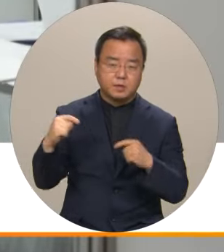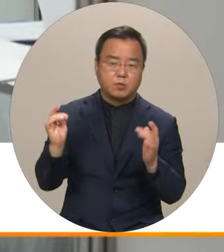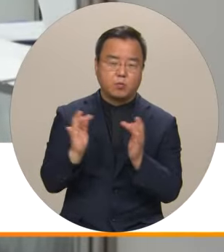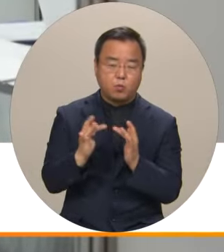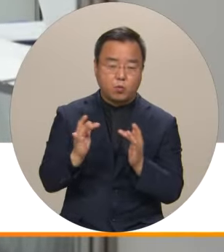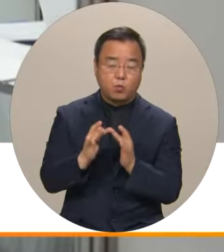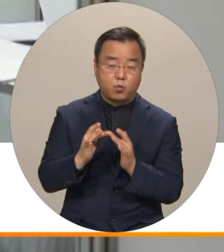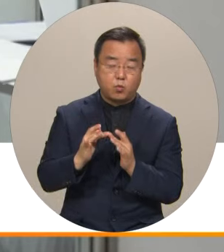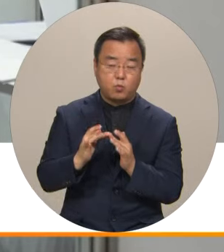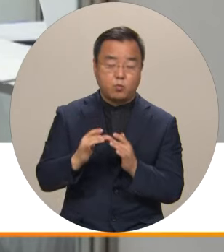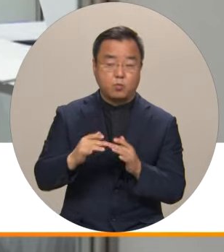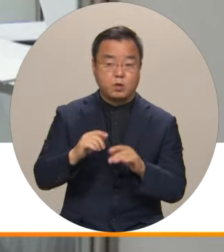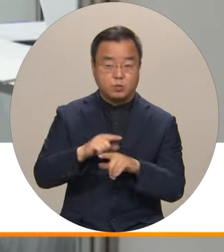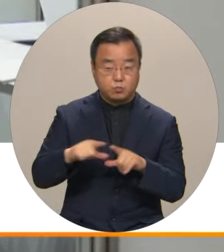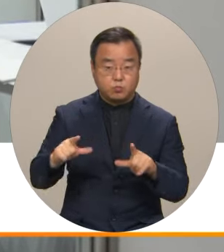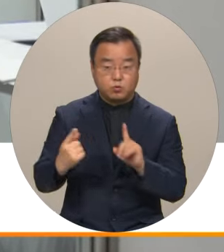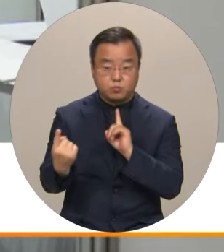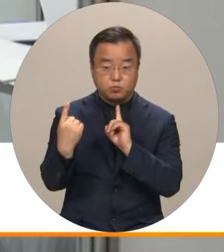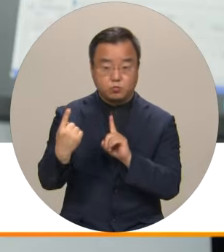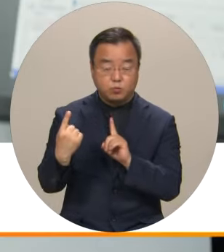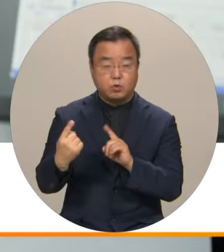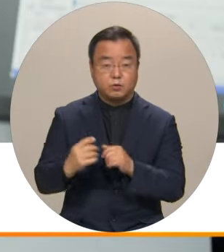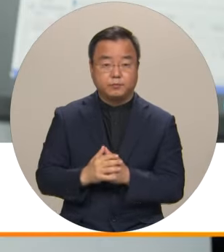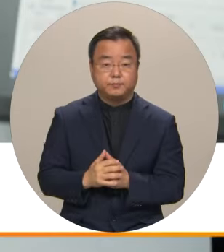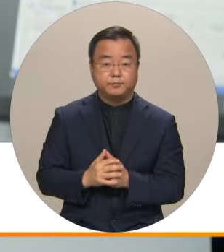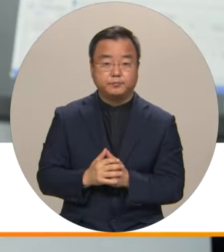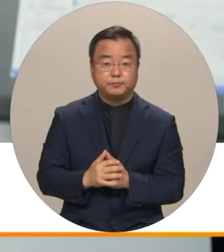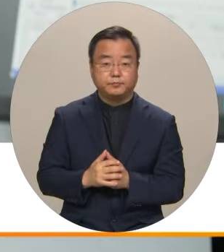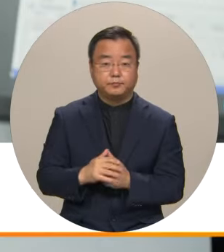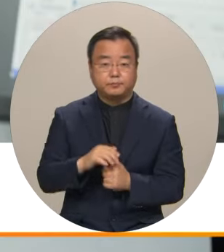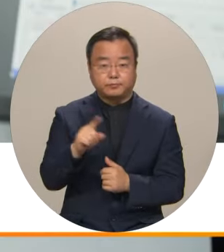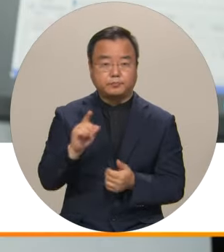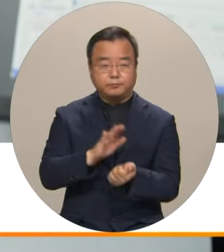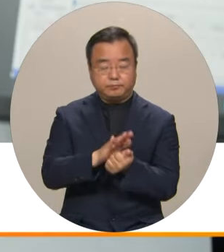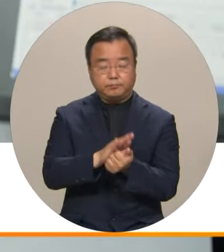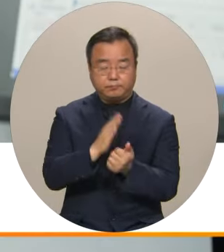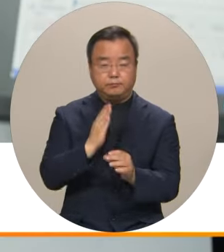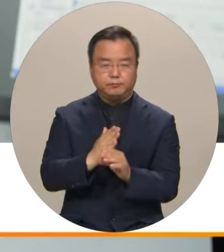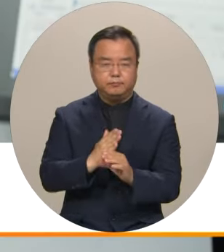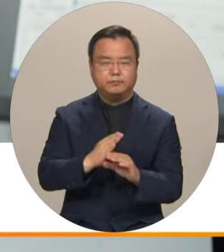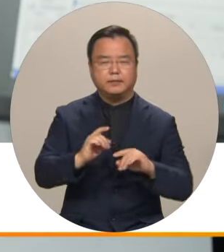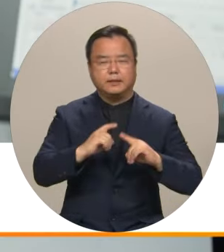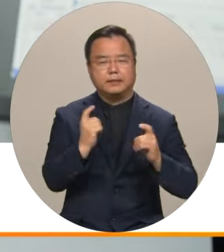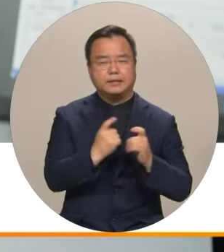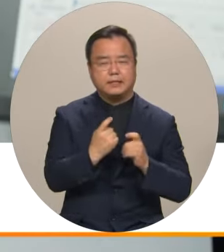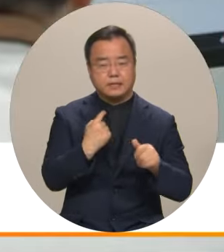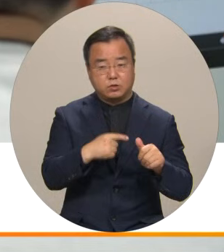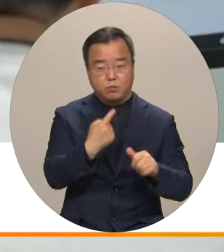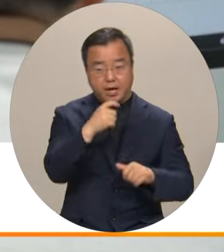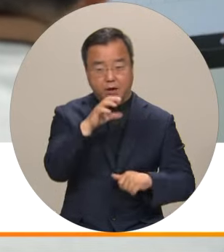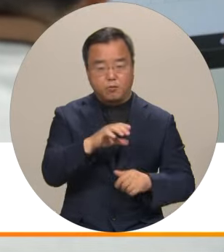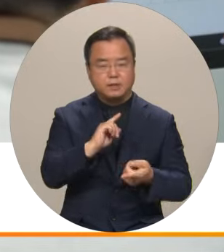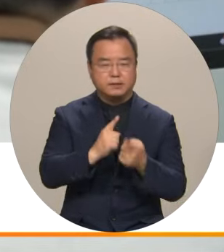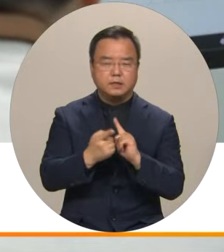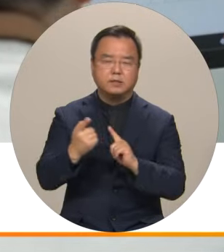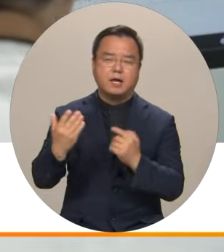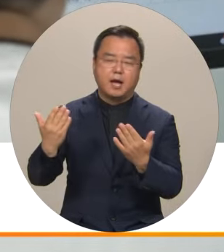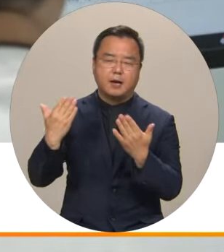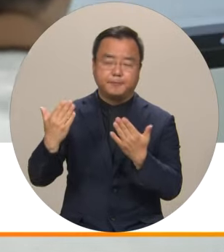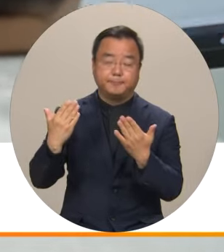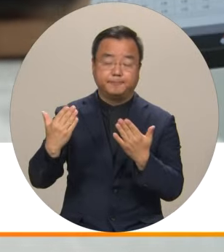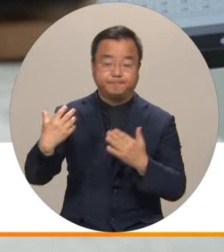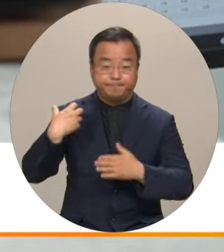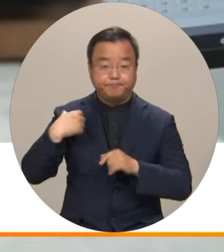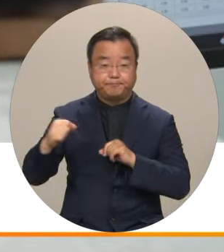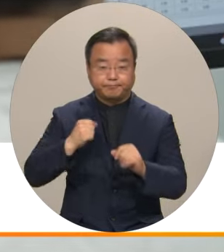오프라인으로 지원을 하고 있습니다 사교육 대신의 역할을 공교육이 해 줌으로써 공교육 이 신뢰도로 올리고